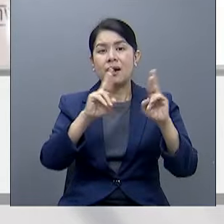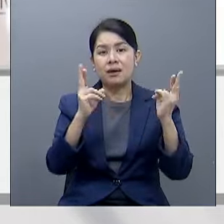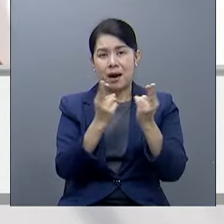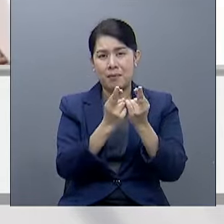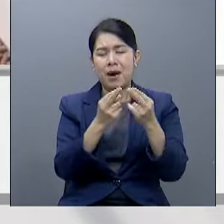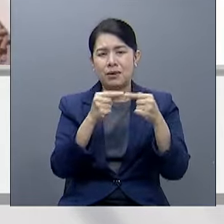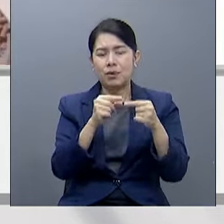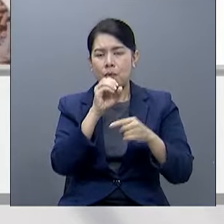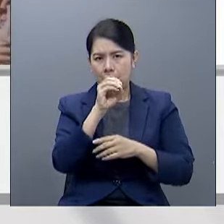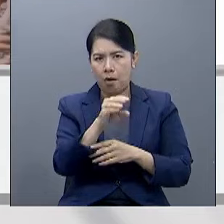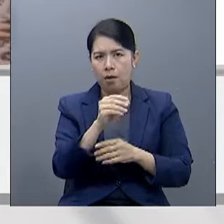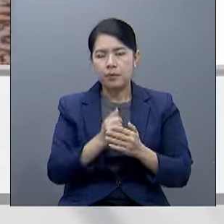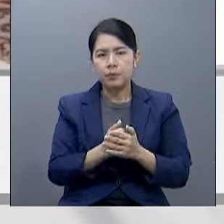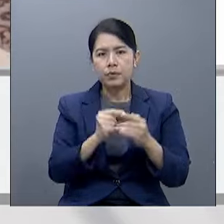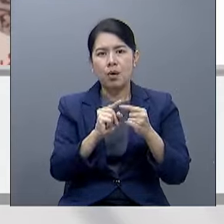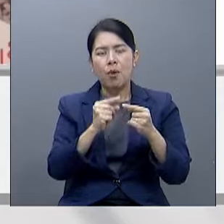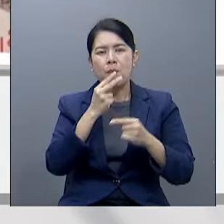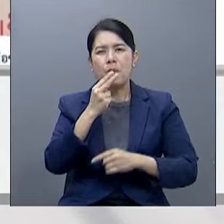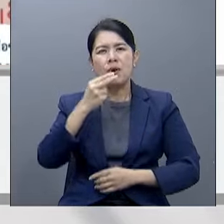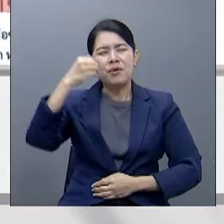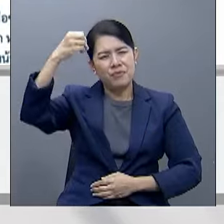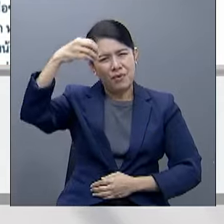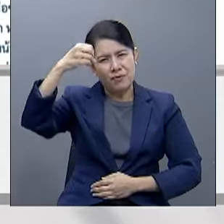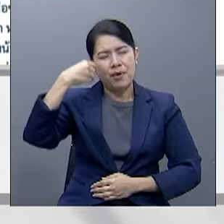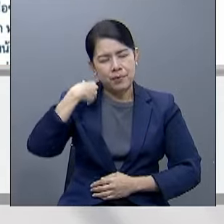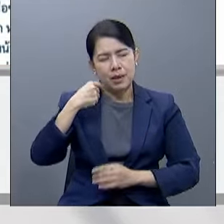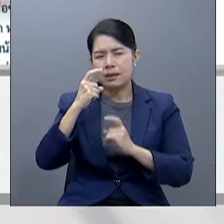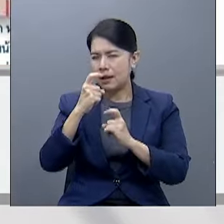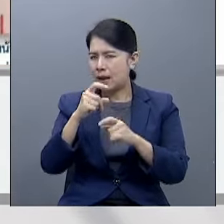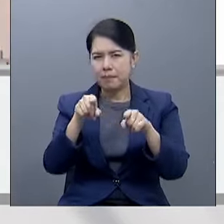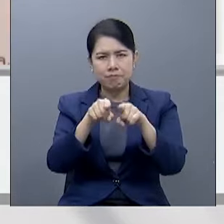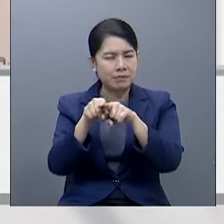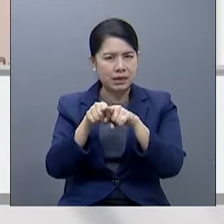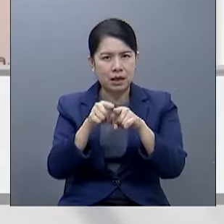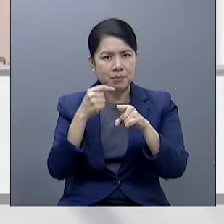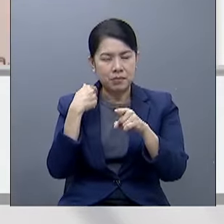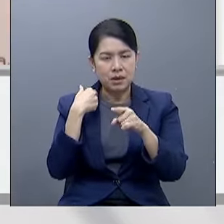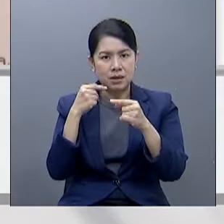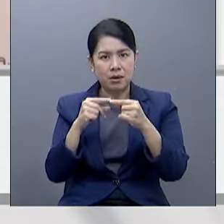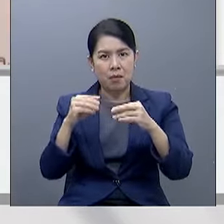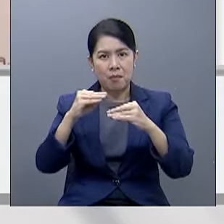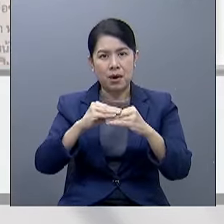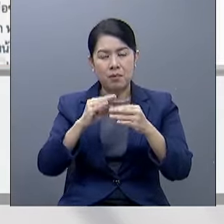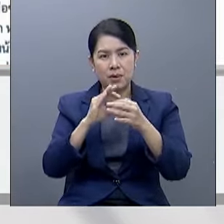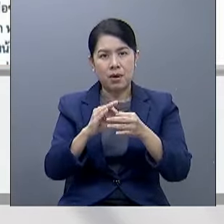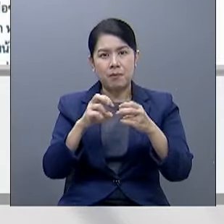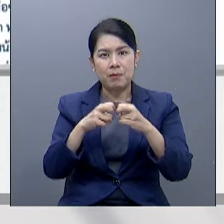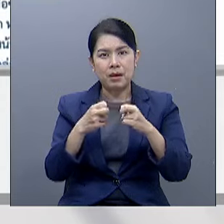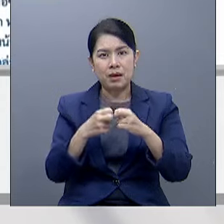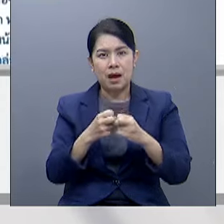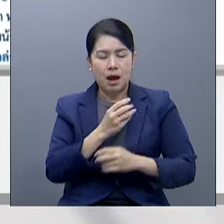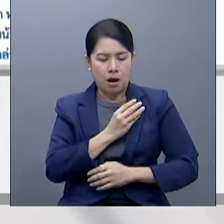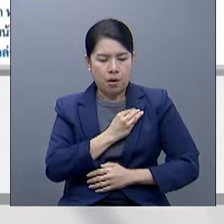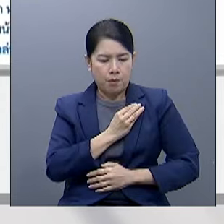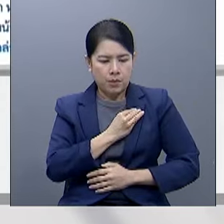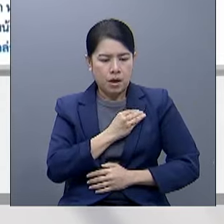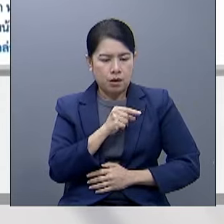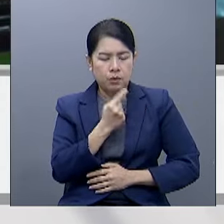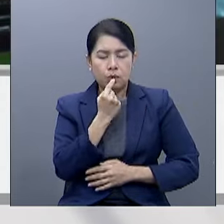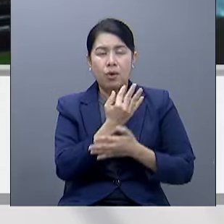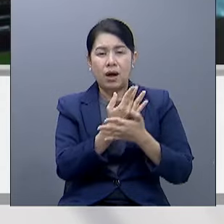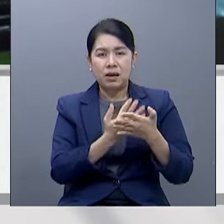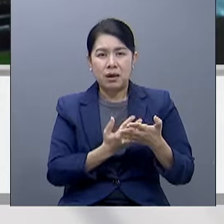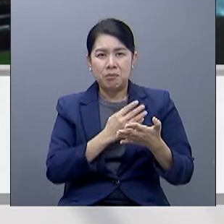บุหรี่ไฟฟ้ามีอันตรายไม่ต่างจากบุหรี่ธรรมดาเพิ่มความเสี่ยงของโรคกล้ามเนื้อหัวใจขาดเลือดเฉียบพลันด้วย